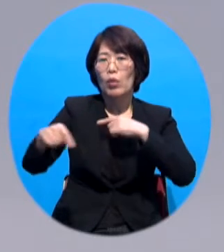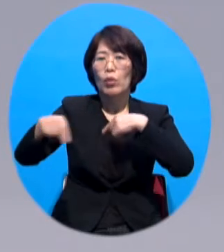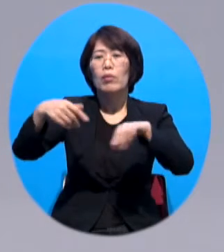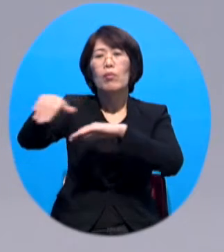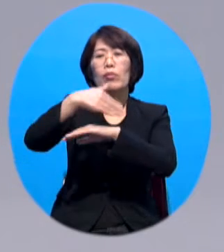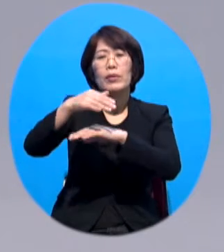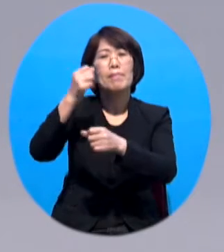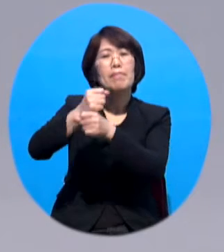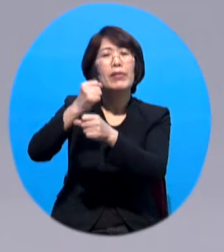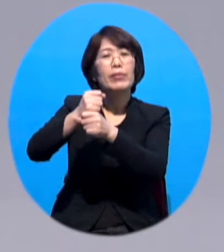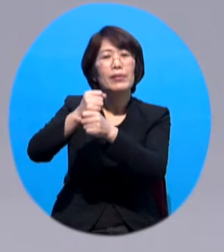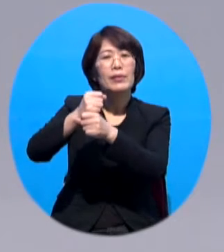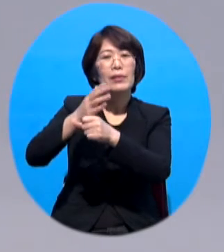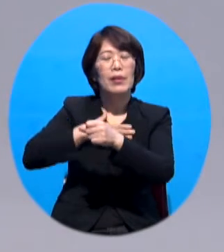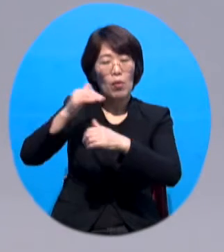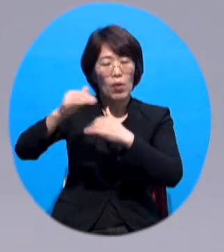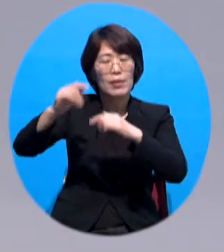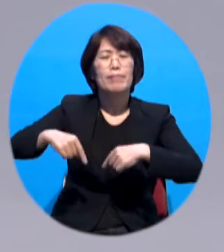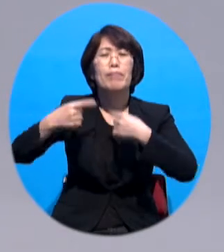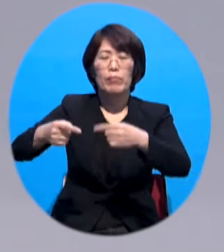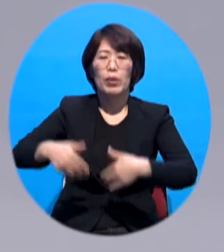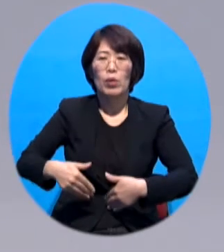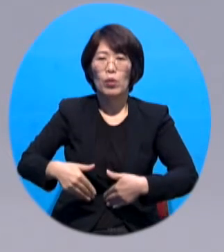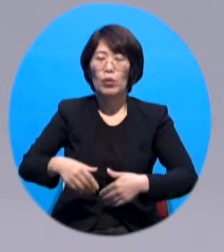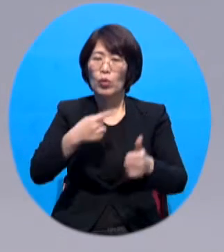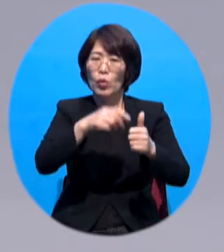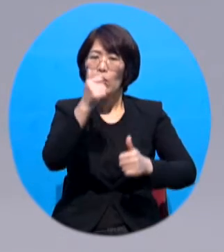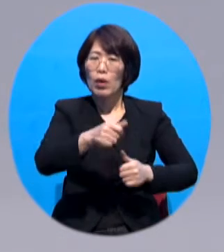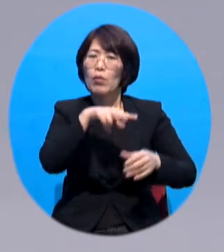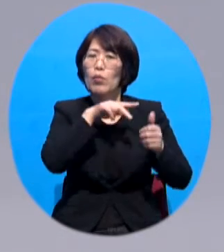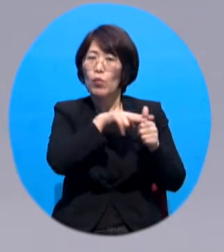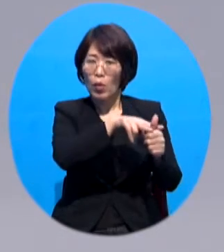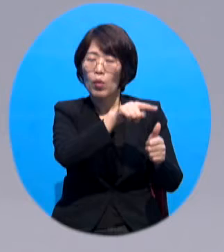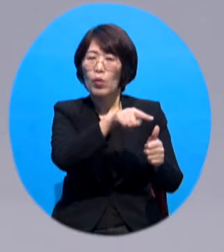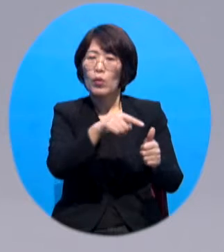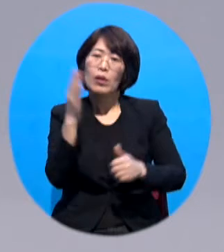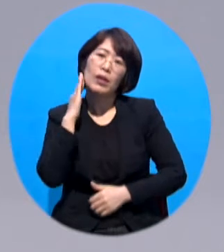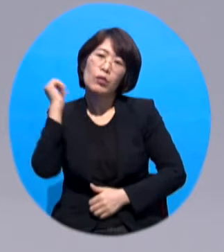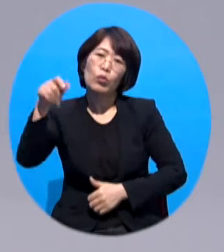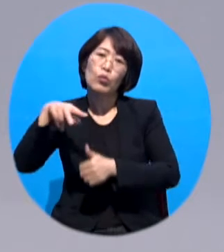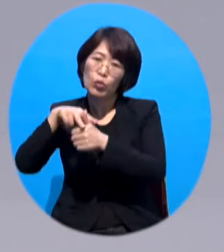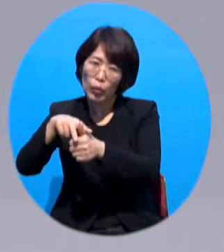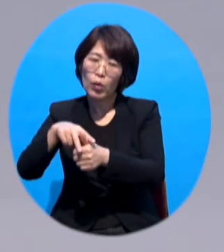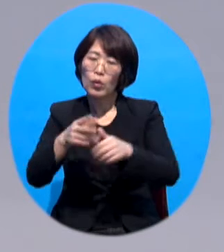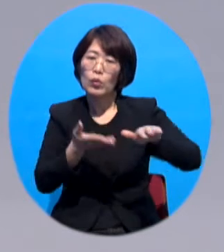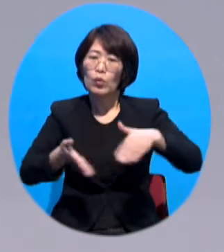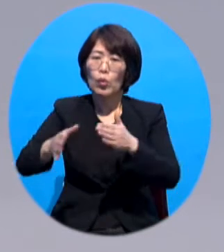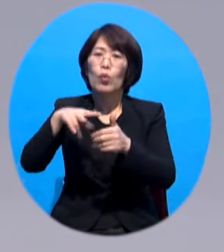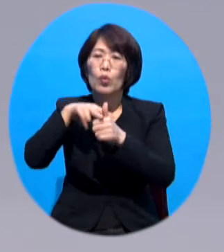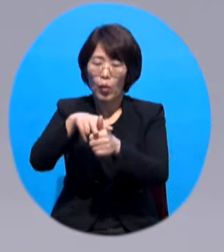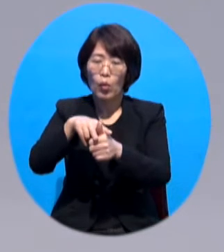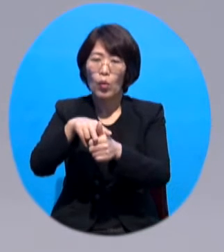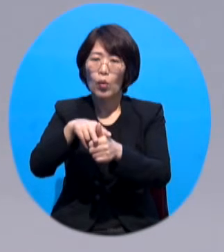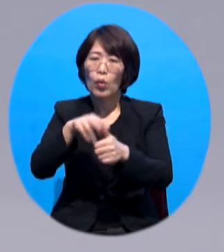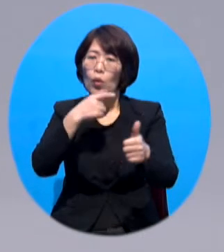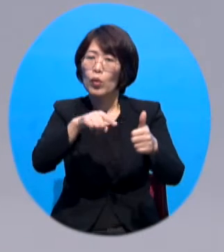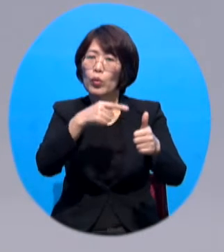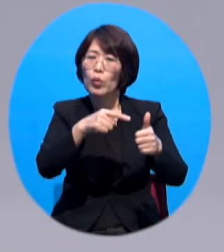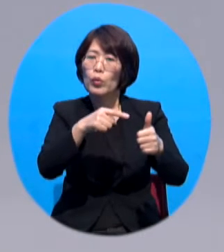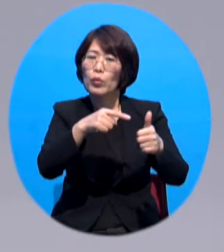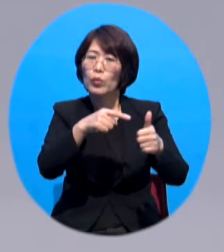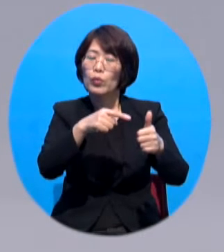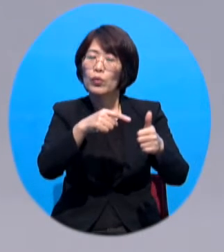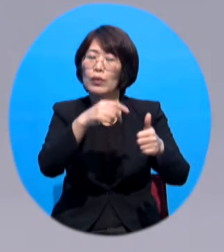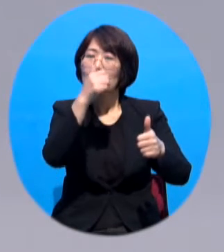과정에 참여 해야 되나 곳에는 생각하고 또 교육감 후보가 대통령 후보 든지 사후 보든 교육감 권한 에